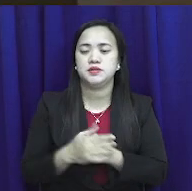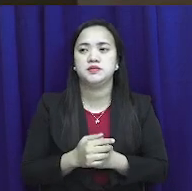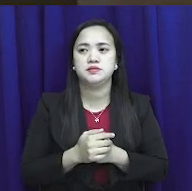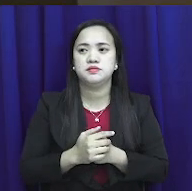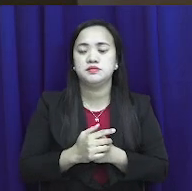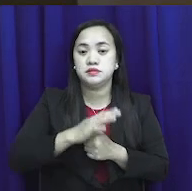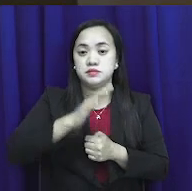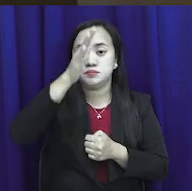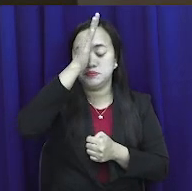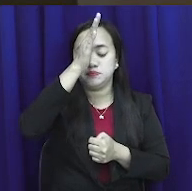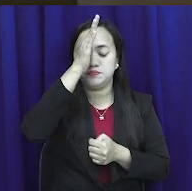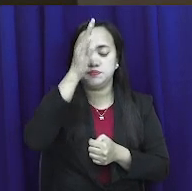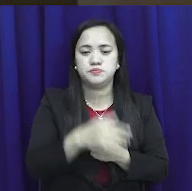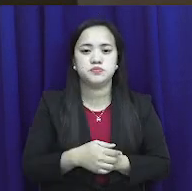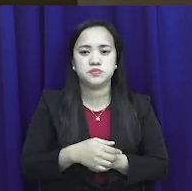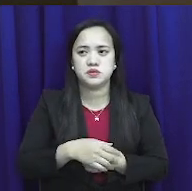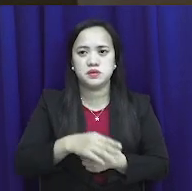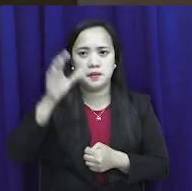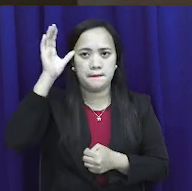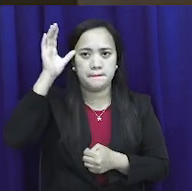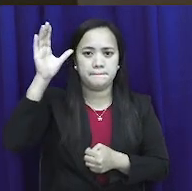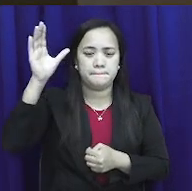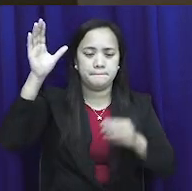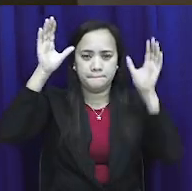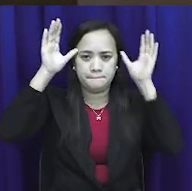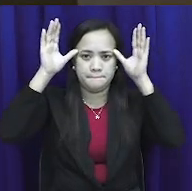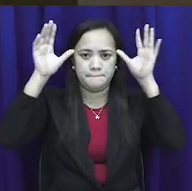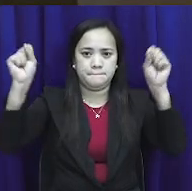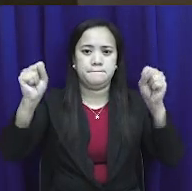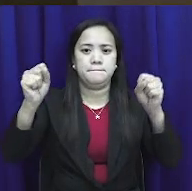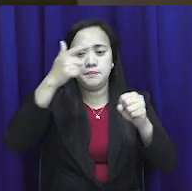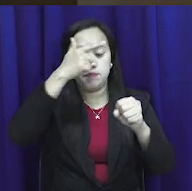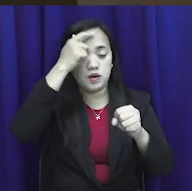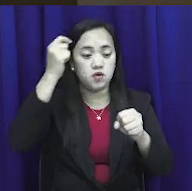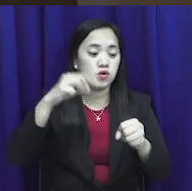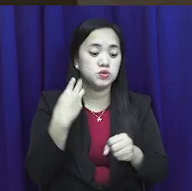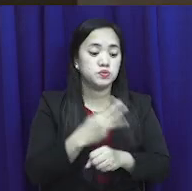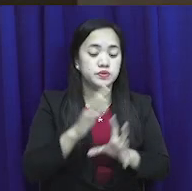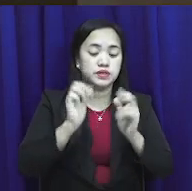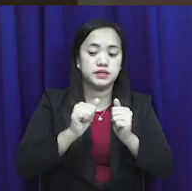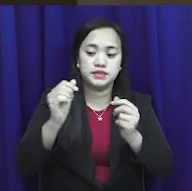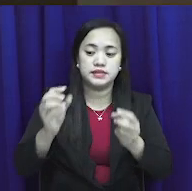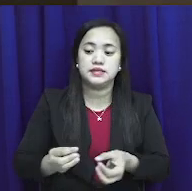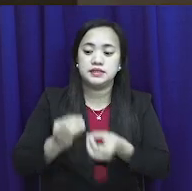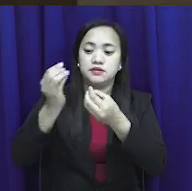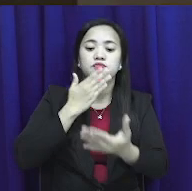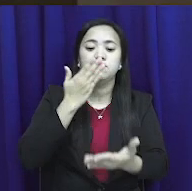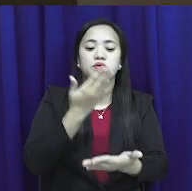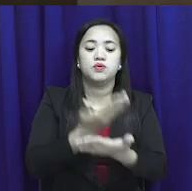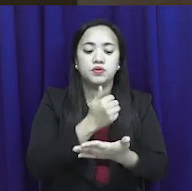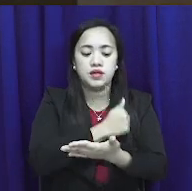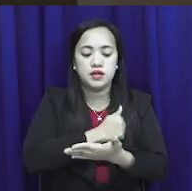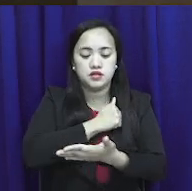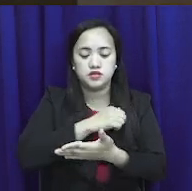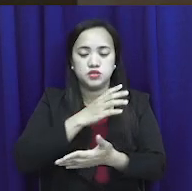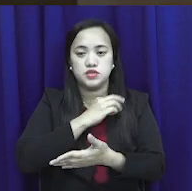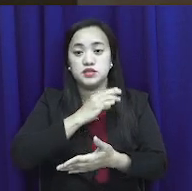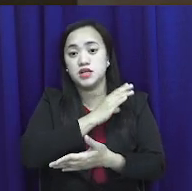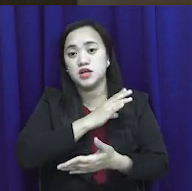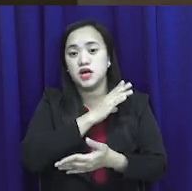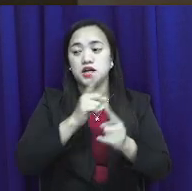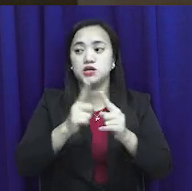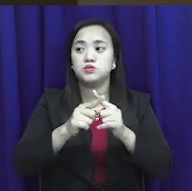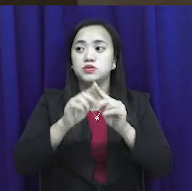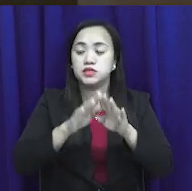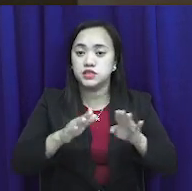presidente Bakit because tayo ang magpapatino ng kanyang pangungunahan mhm in fact Wala naman